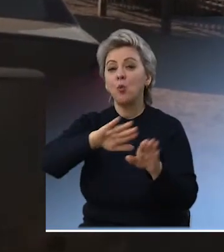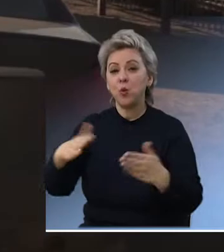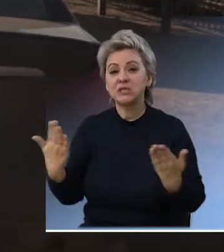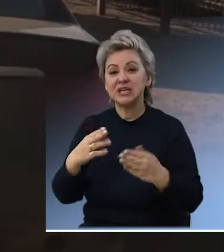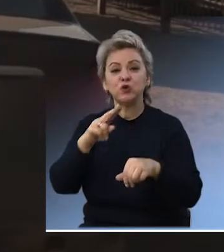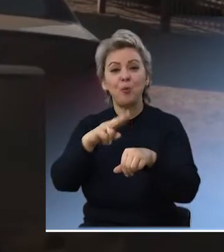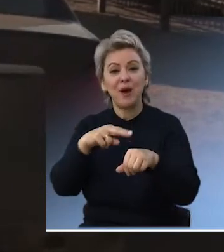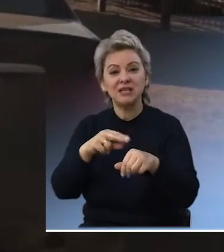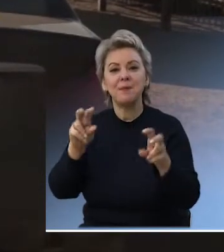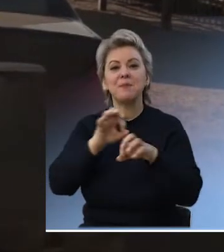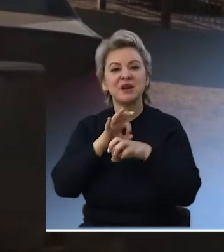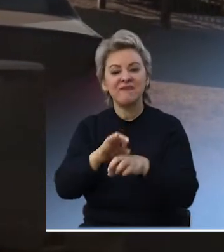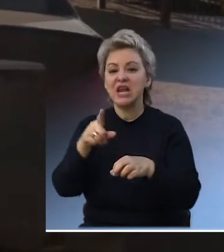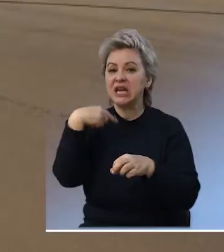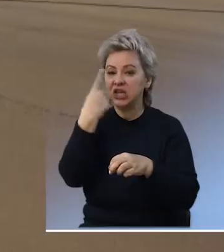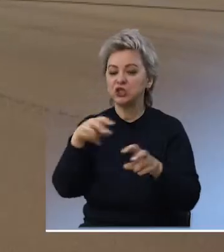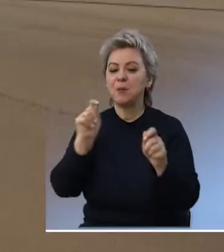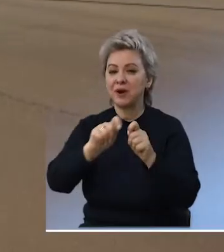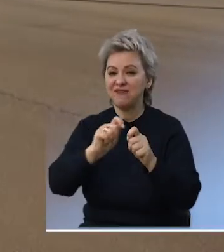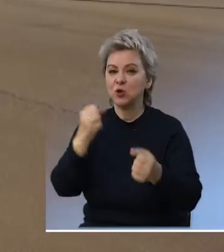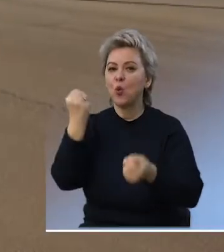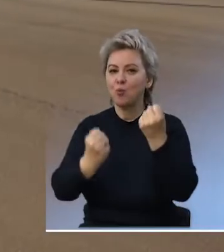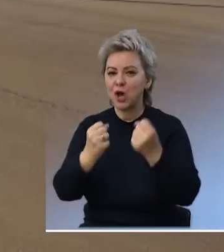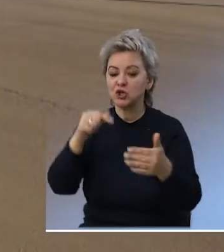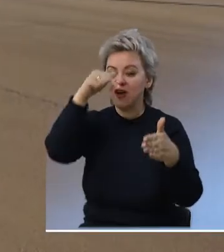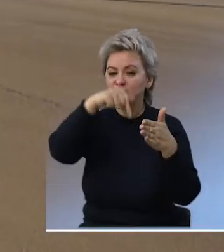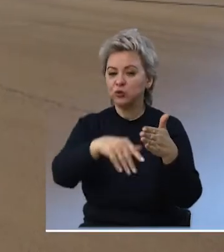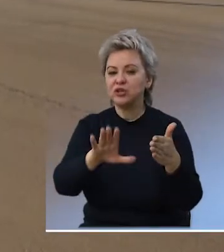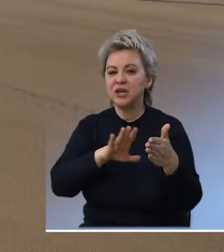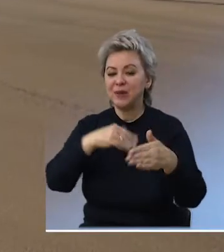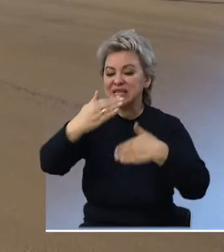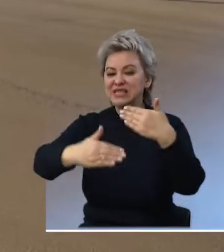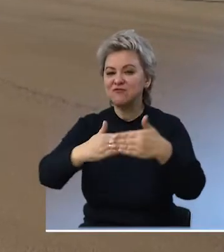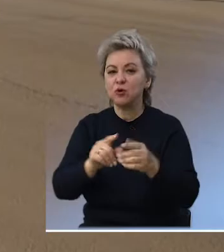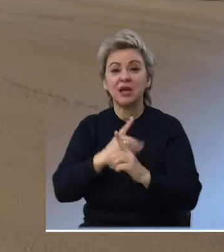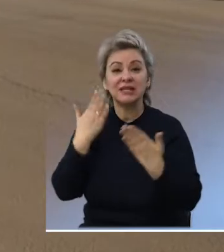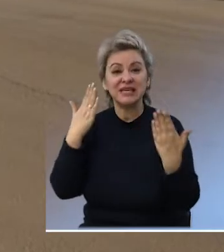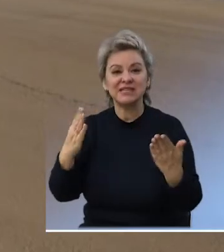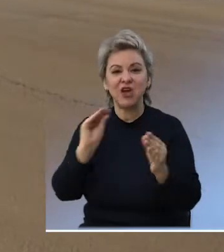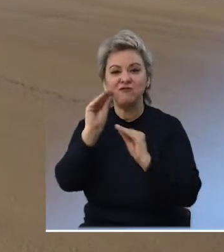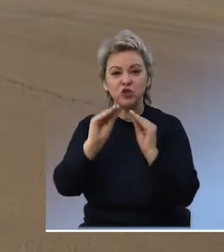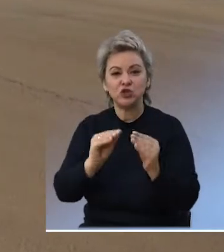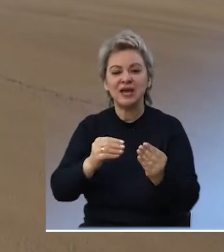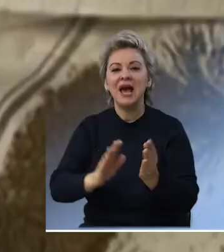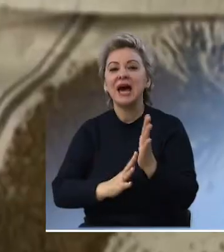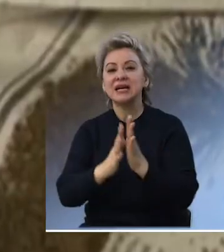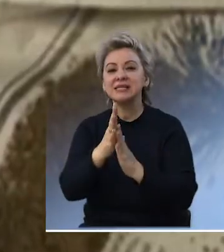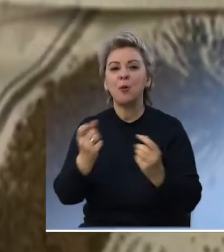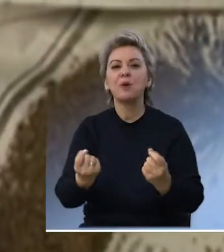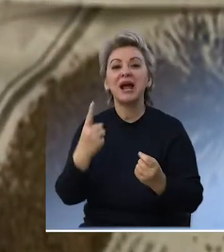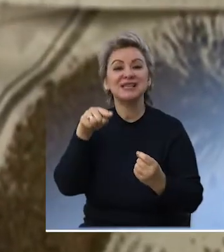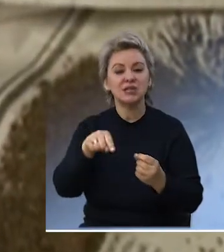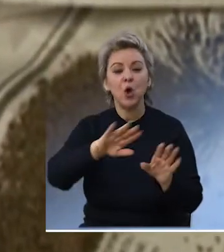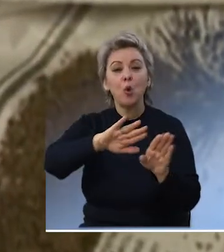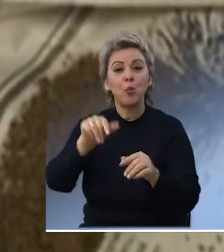подозрительно, после чего стражи порядка провели личный досмотр автомобиля. В салоне лежал сверток с неизвестным веществом растительного